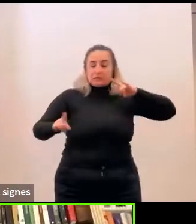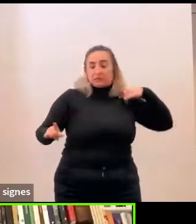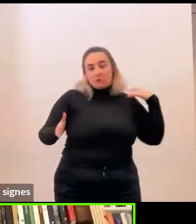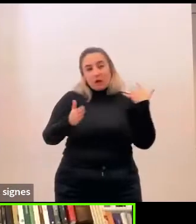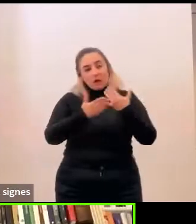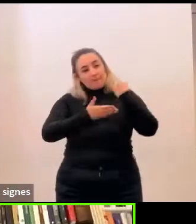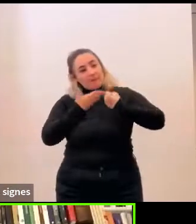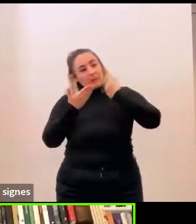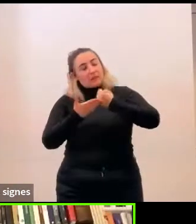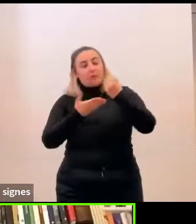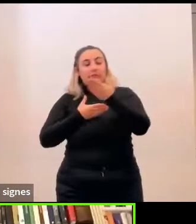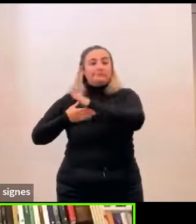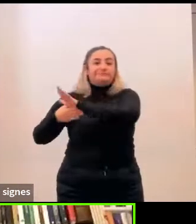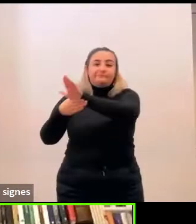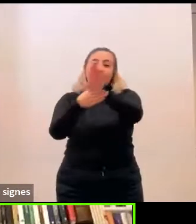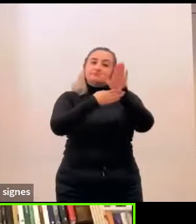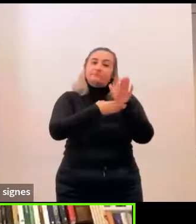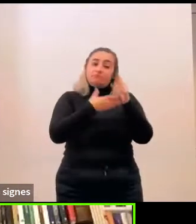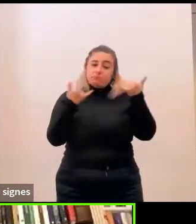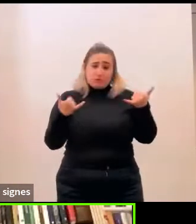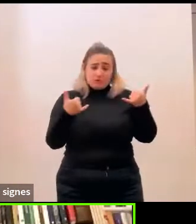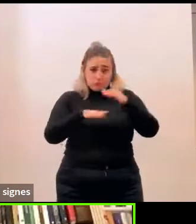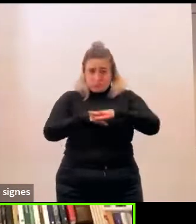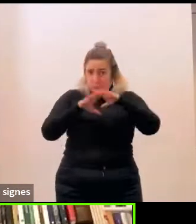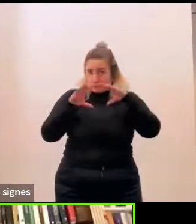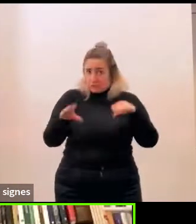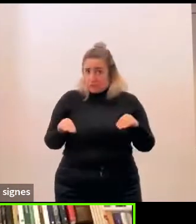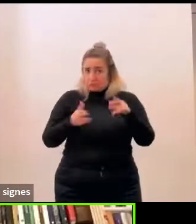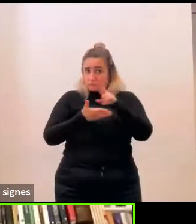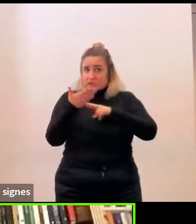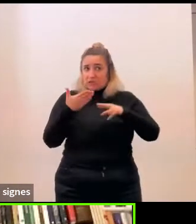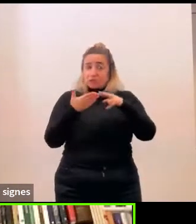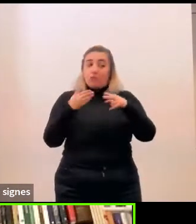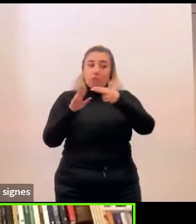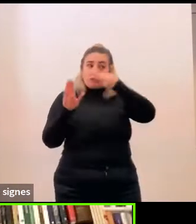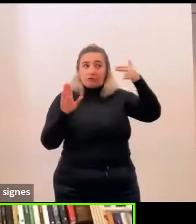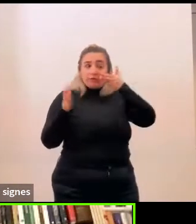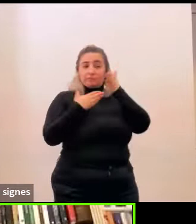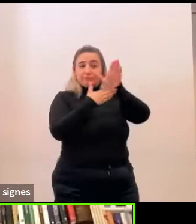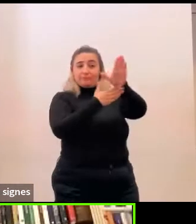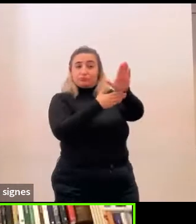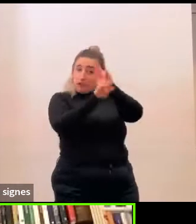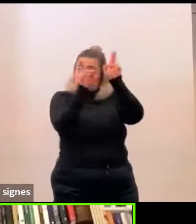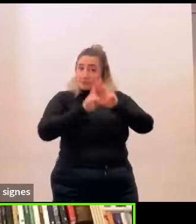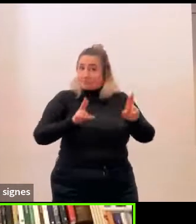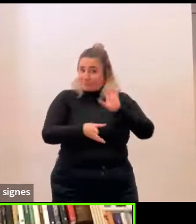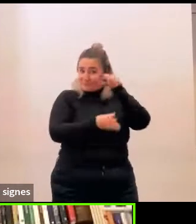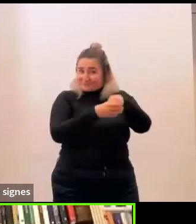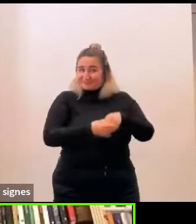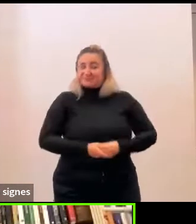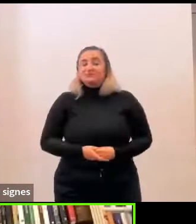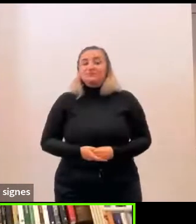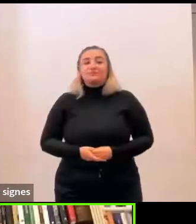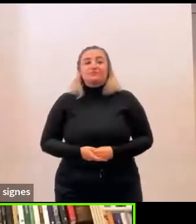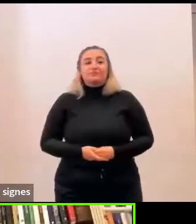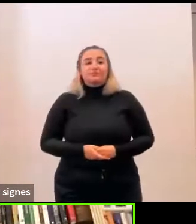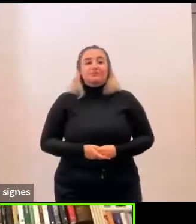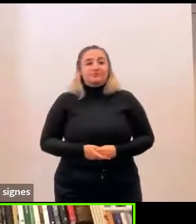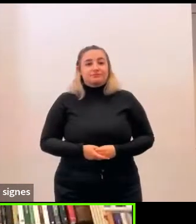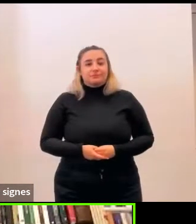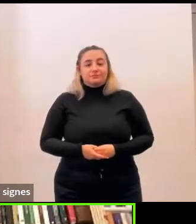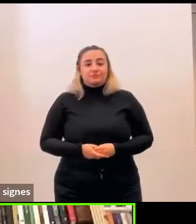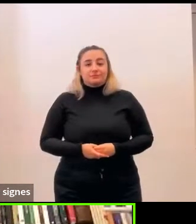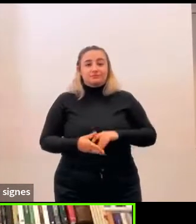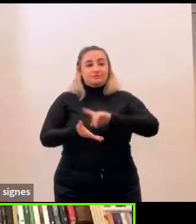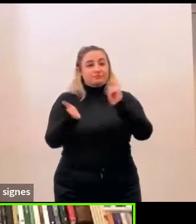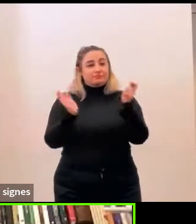patrimoine, à la fois sur le territoire régional mais aussi national, voire international. Lors du